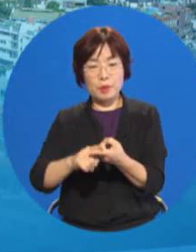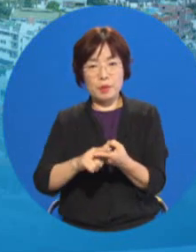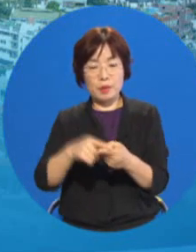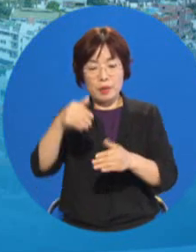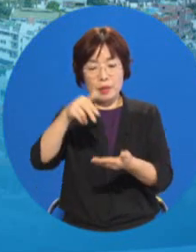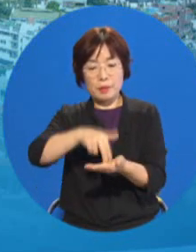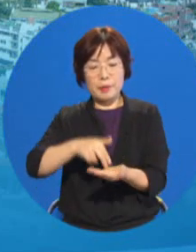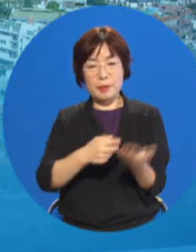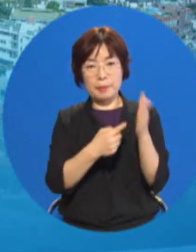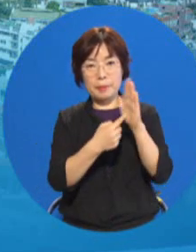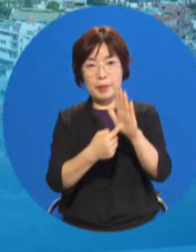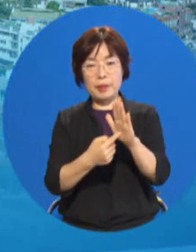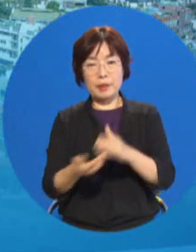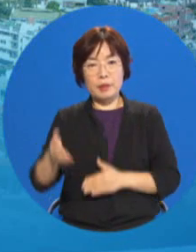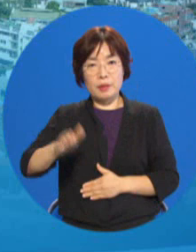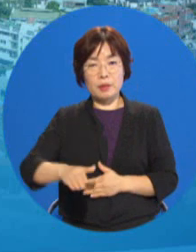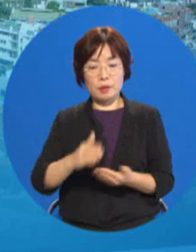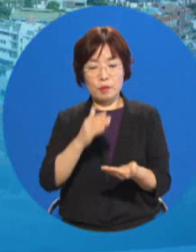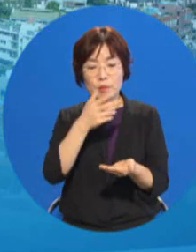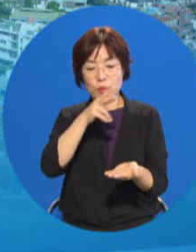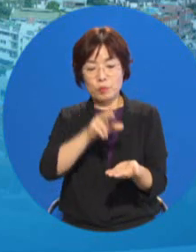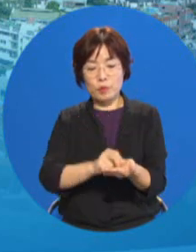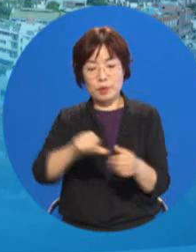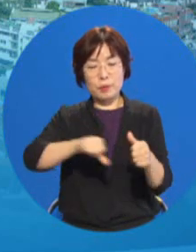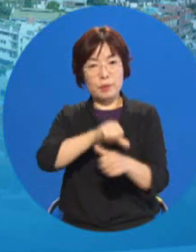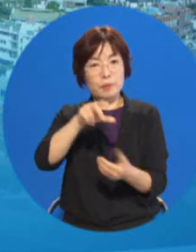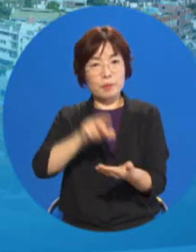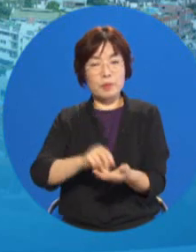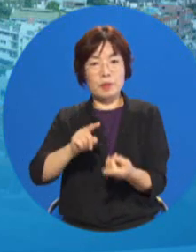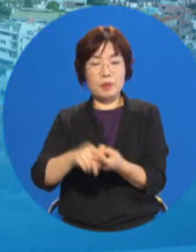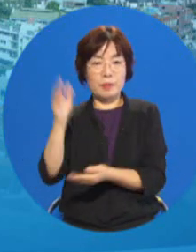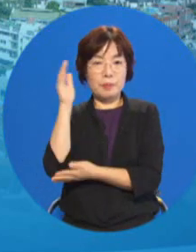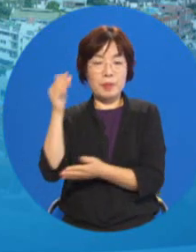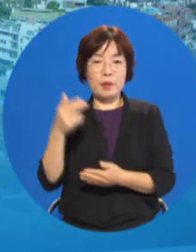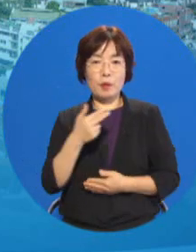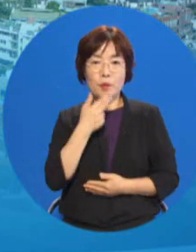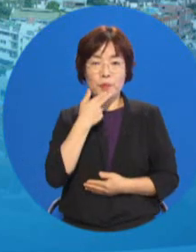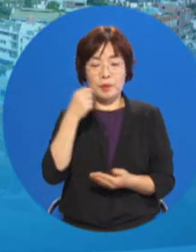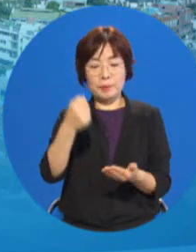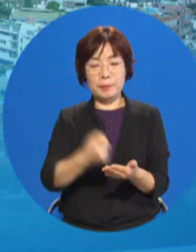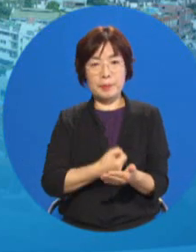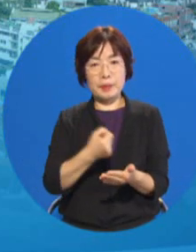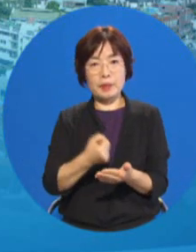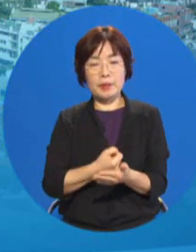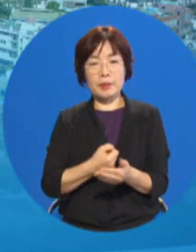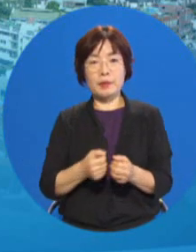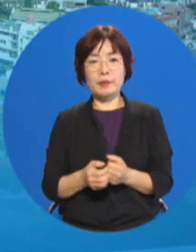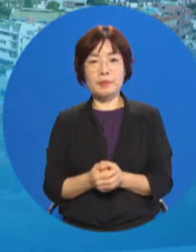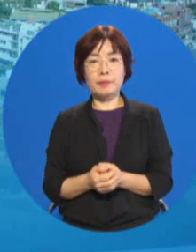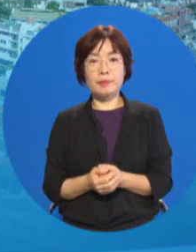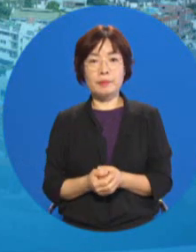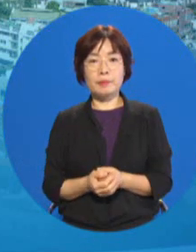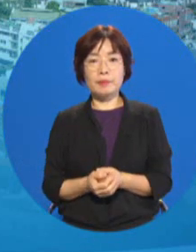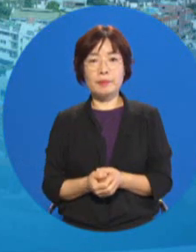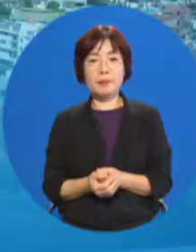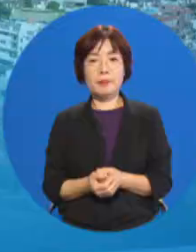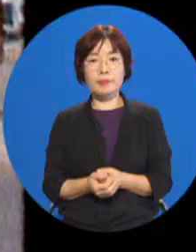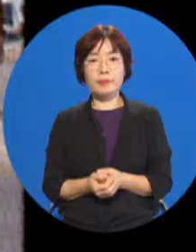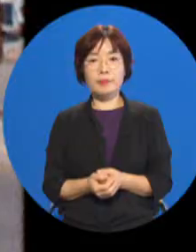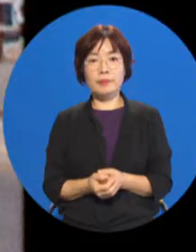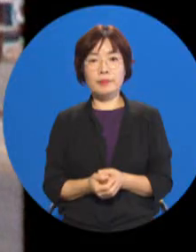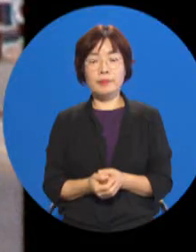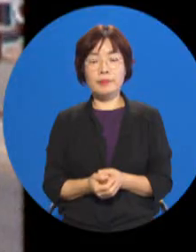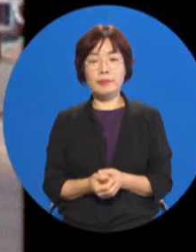포부도 밝혔는데요. 지역의 화두인 환경 문제에 대한 언급은 없어서 아쉬움을 남겼습니다. 김종수 기자입니다.